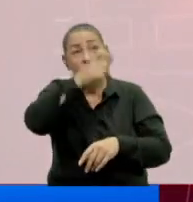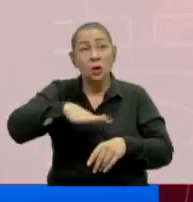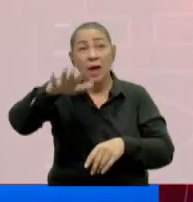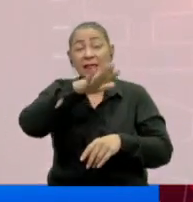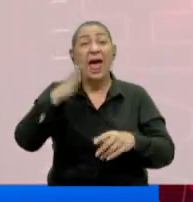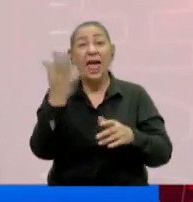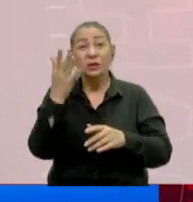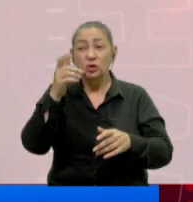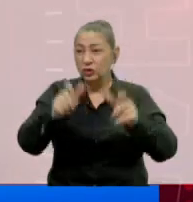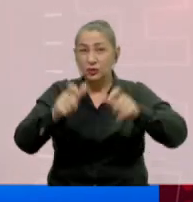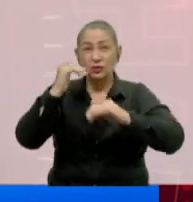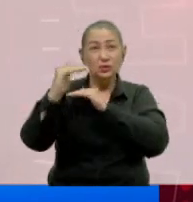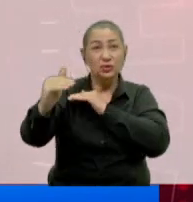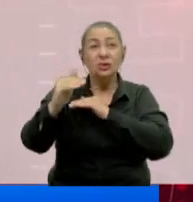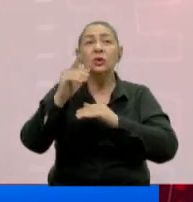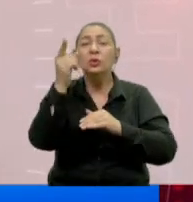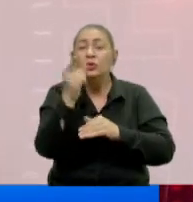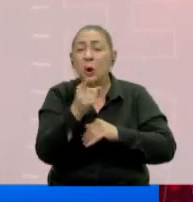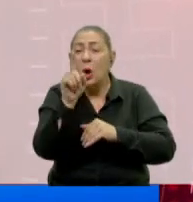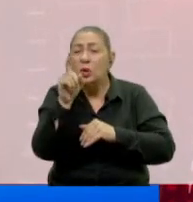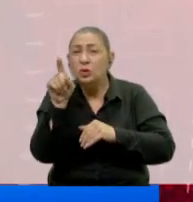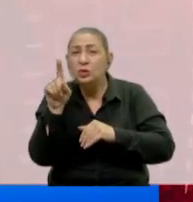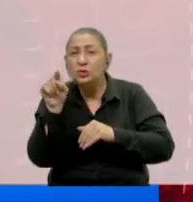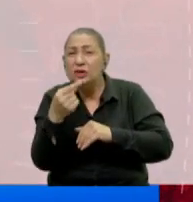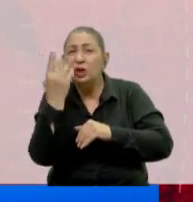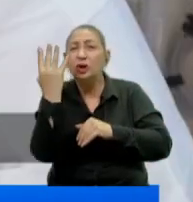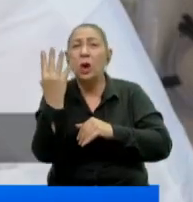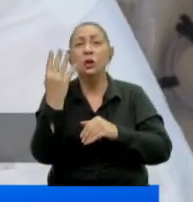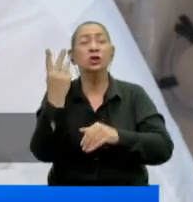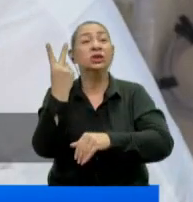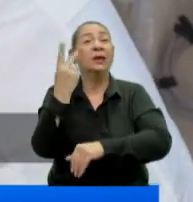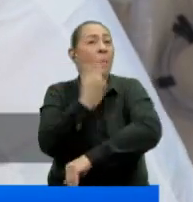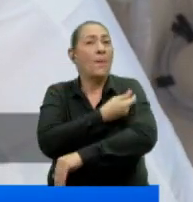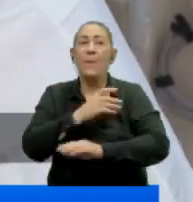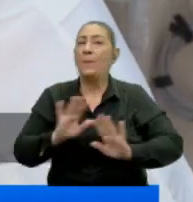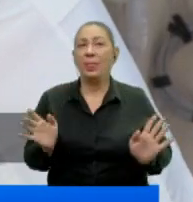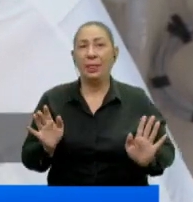henüz nüfusun %19,4'ü çift doz aşılanabildi.